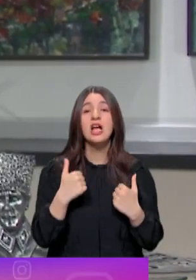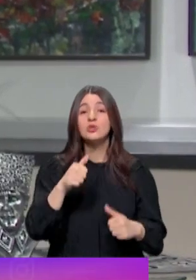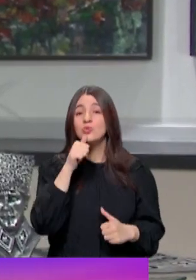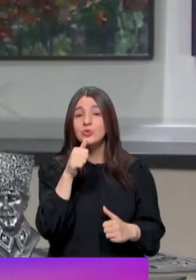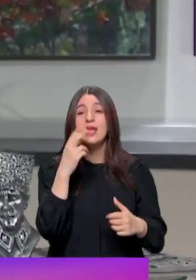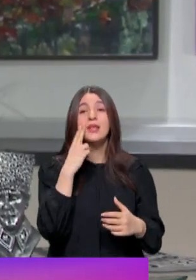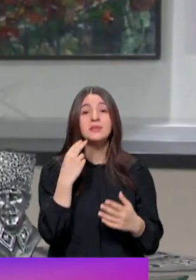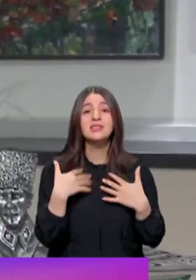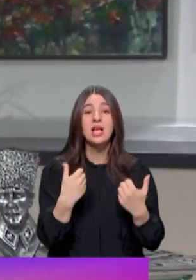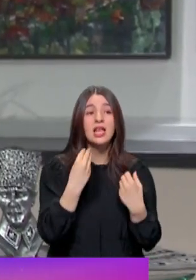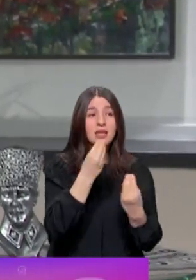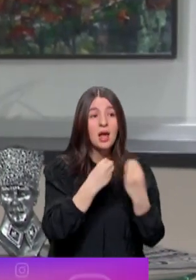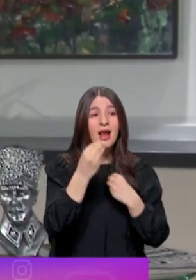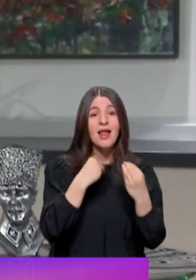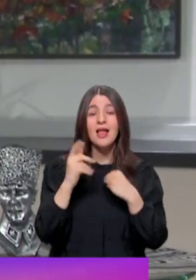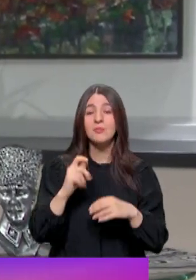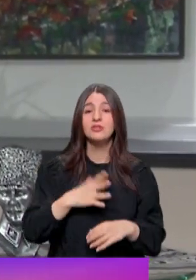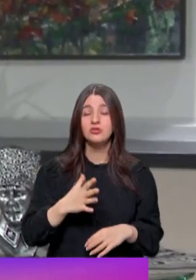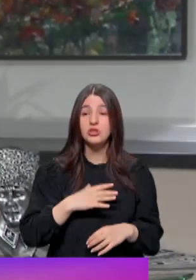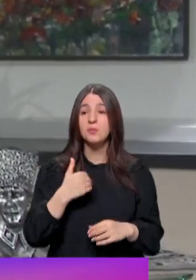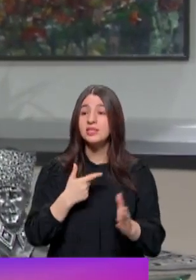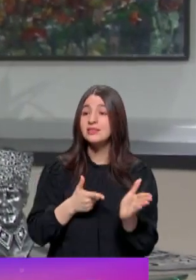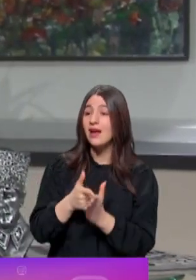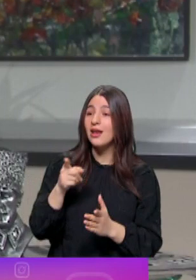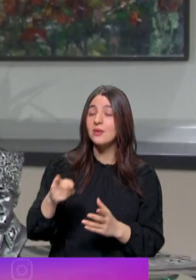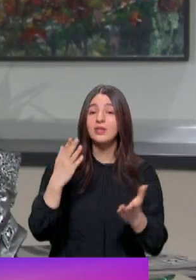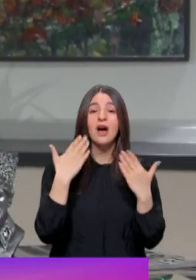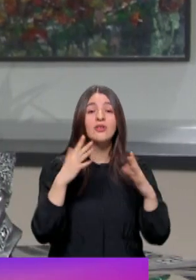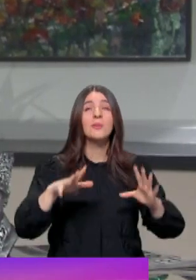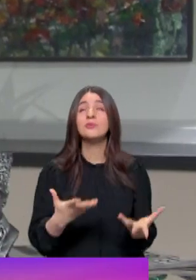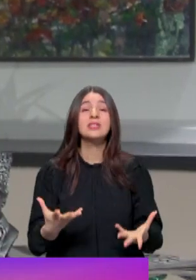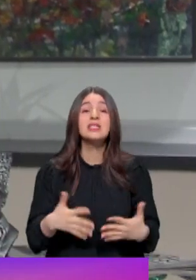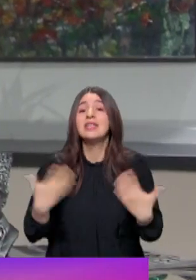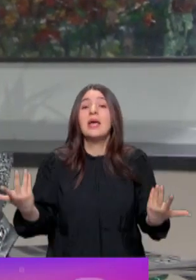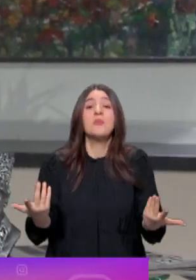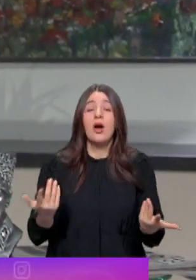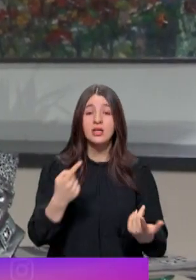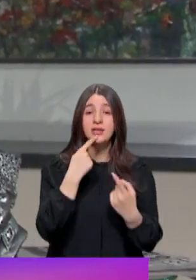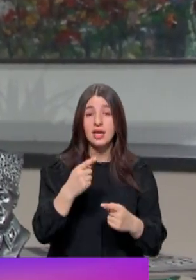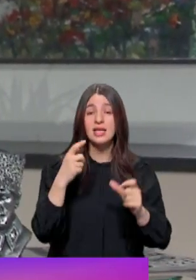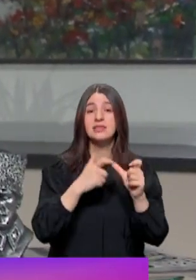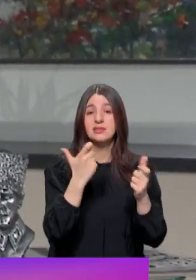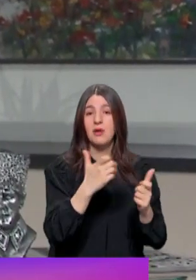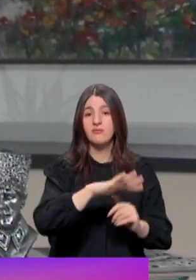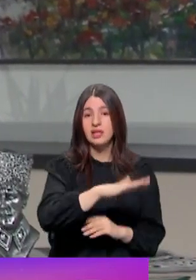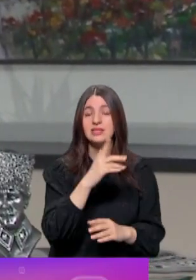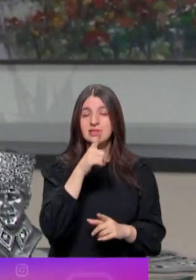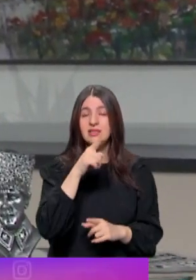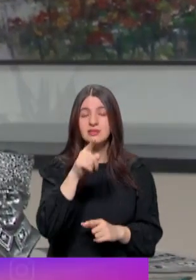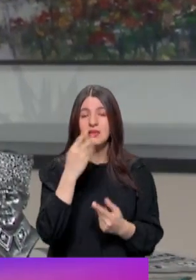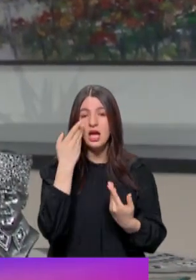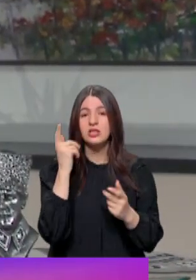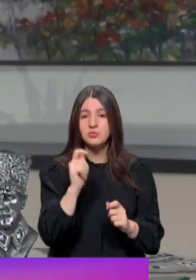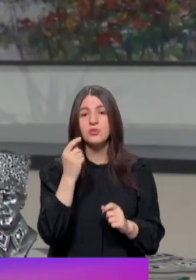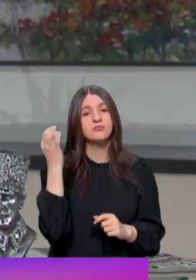su, temiz ve sağlıklı gıdalarla beslenmek istiyoruz. Biz tarlalarımızın, havamızın bozulmasını istemiyoruz diyen Simavlıların sesini de sizlere